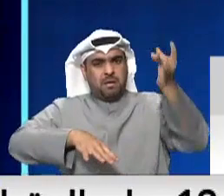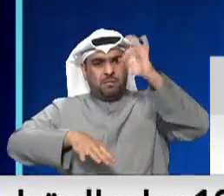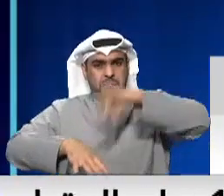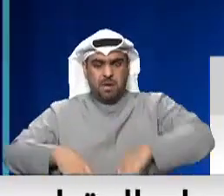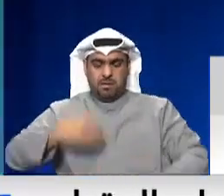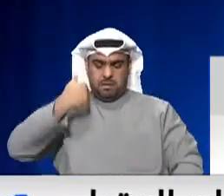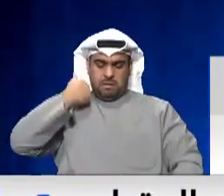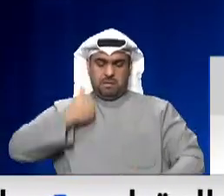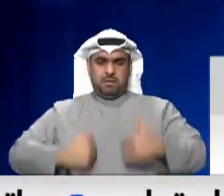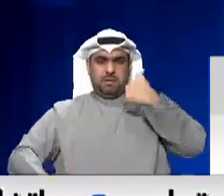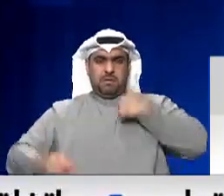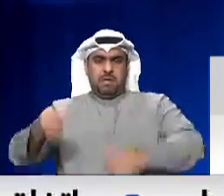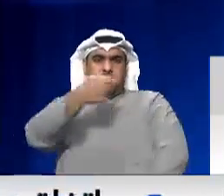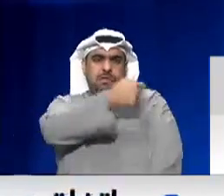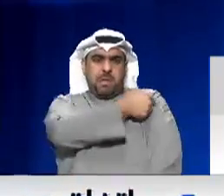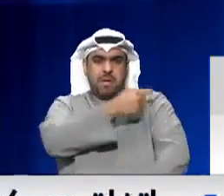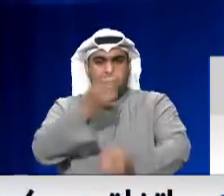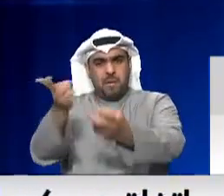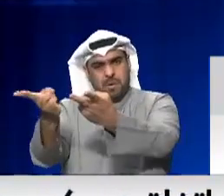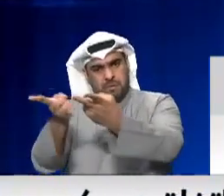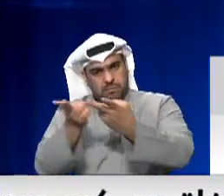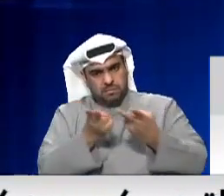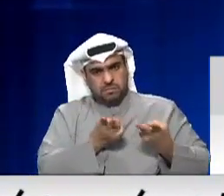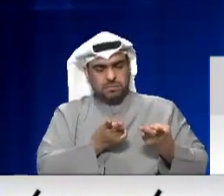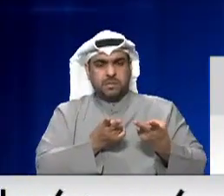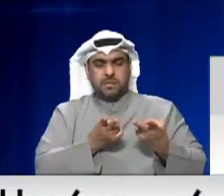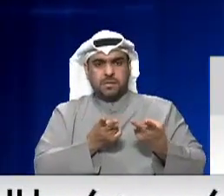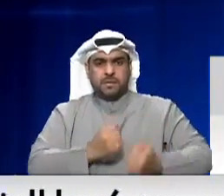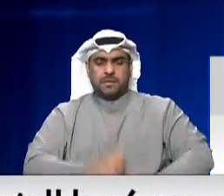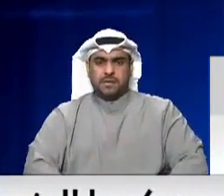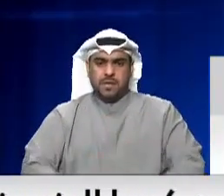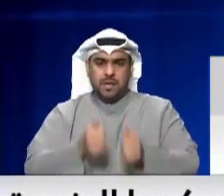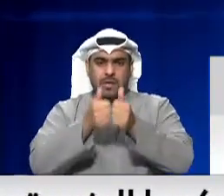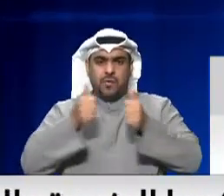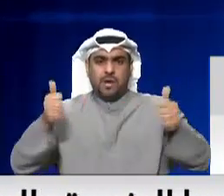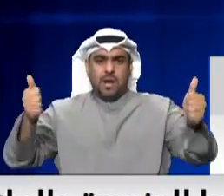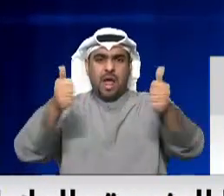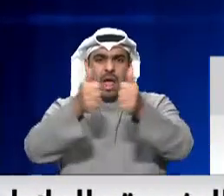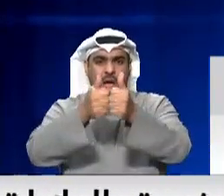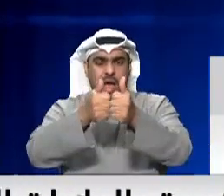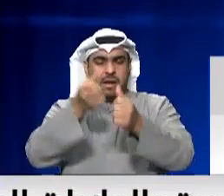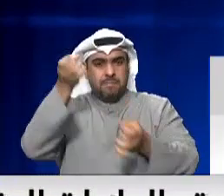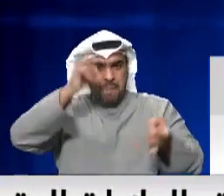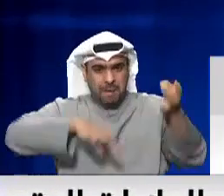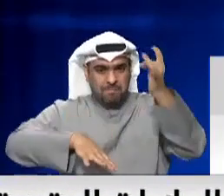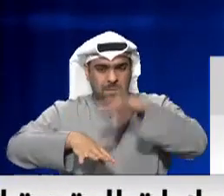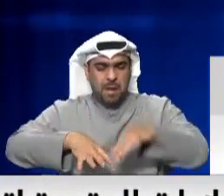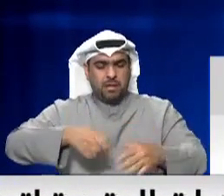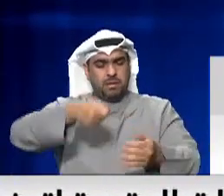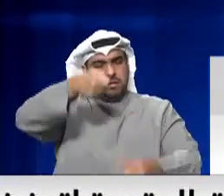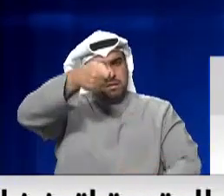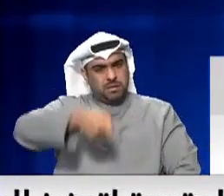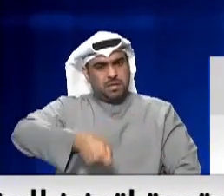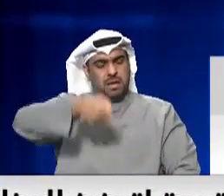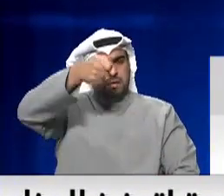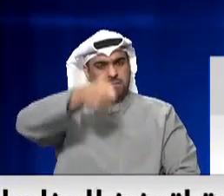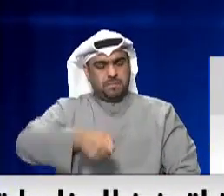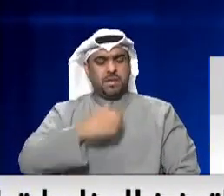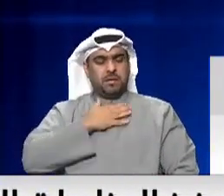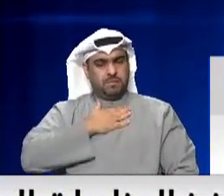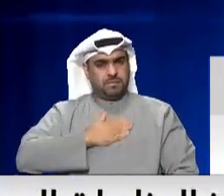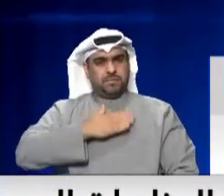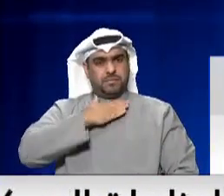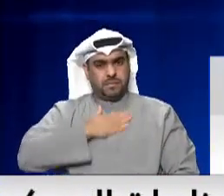تعازيه وصادق مواساته لفخامته ولأسر ضحايا الزلزال الذي ضرب مدينة خوي شمال غربي